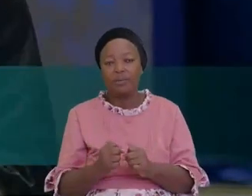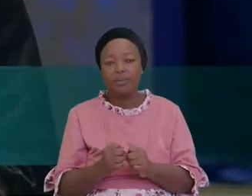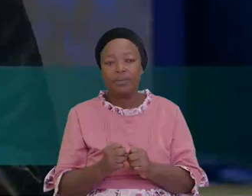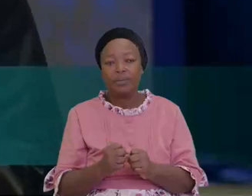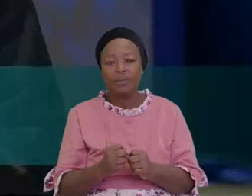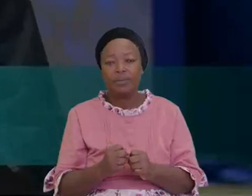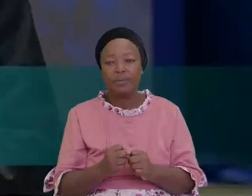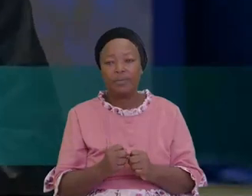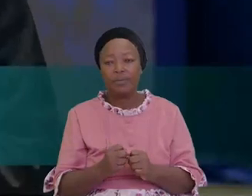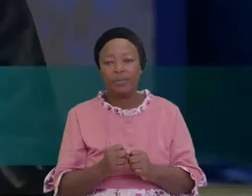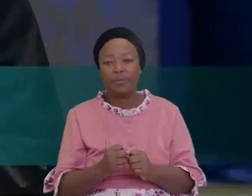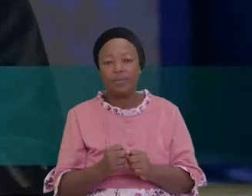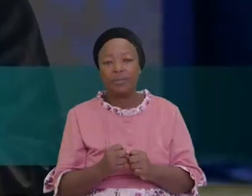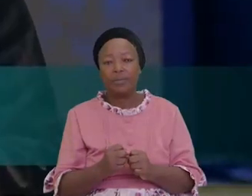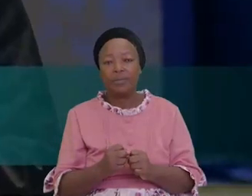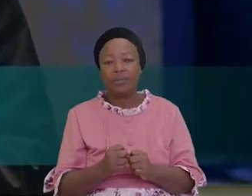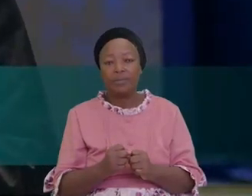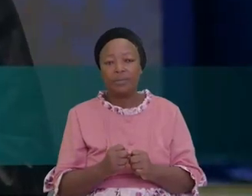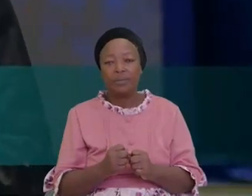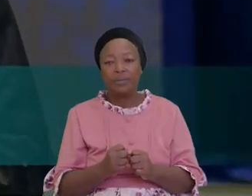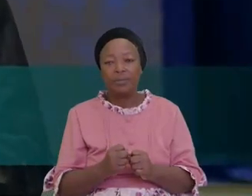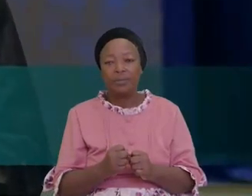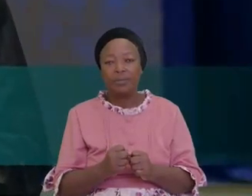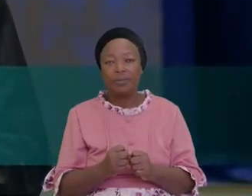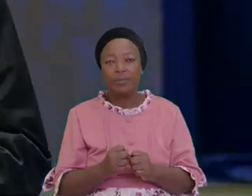d'esprit et de puissance.